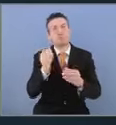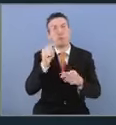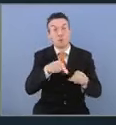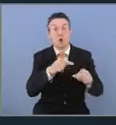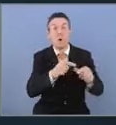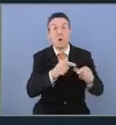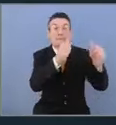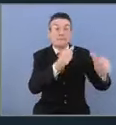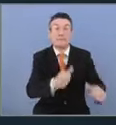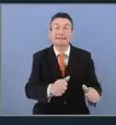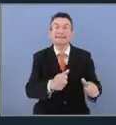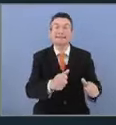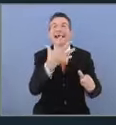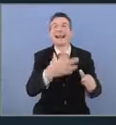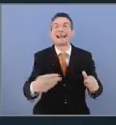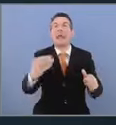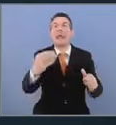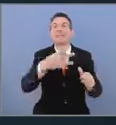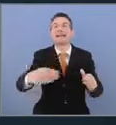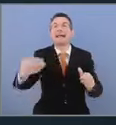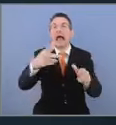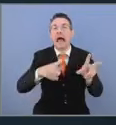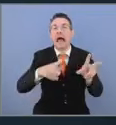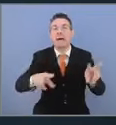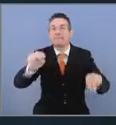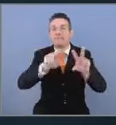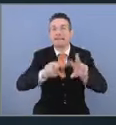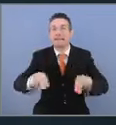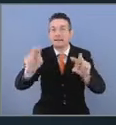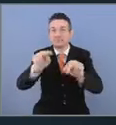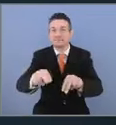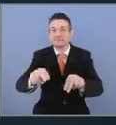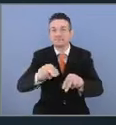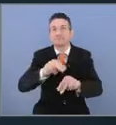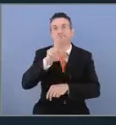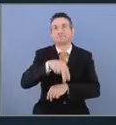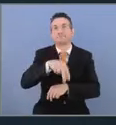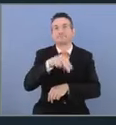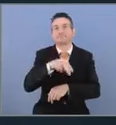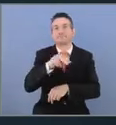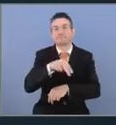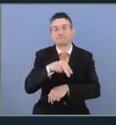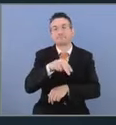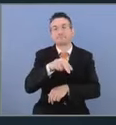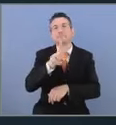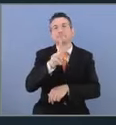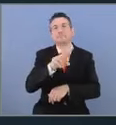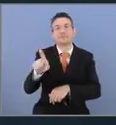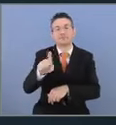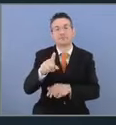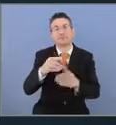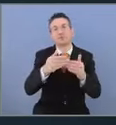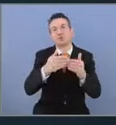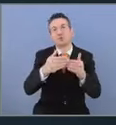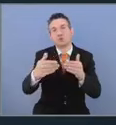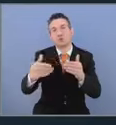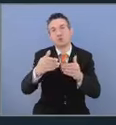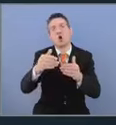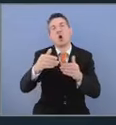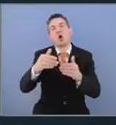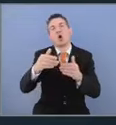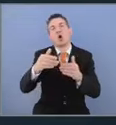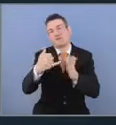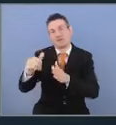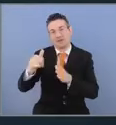aprire delle finestre di questi bandi già a partire dalla fine del 2021, inizi 2022, che possano accompagnarci